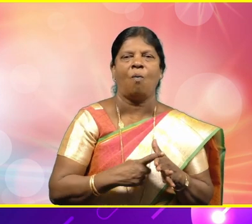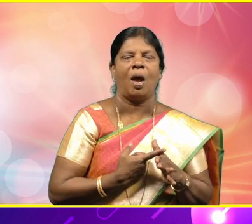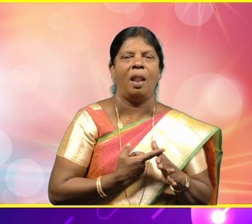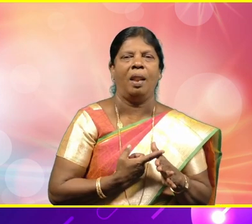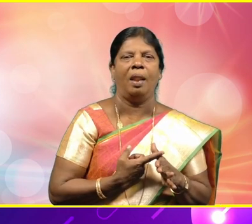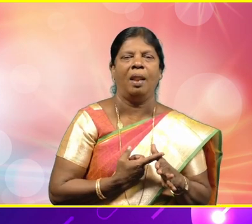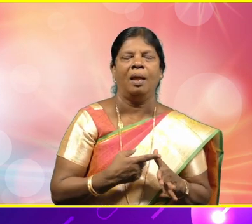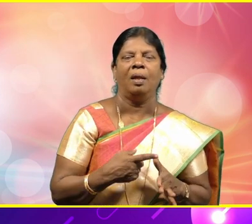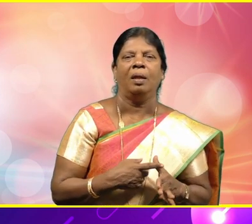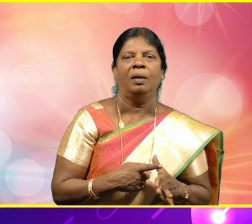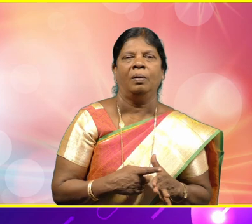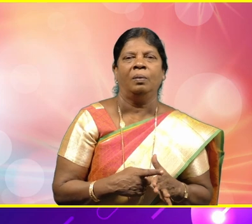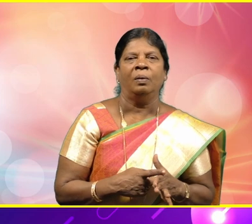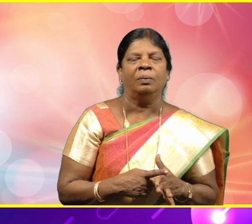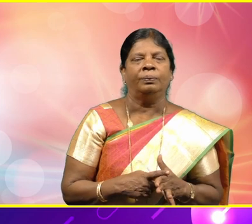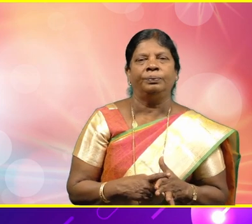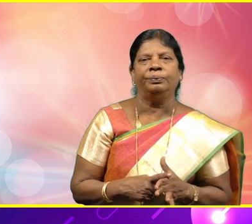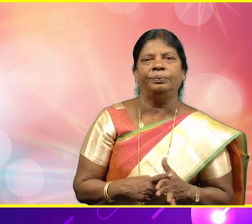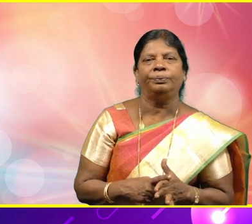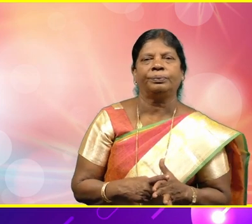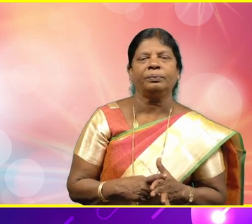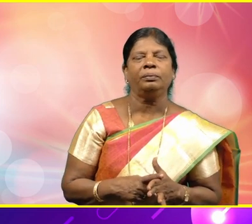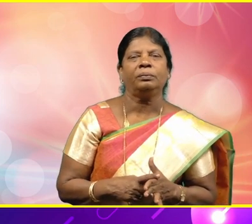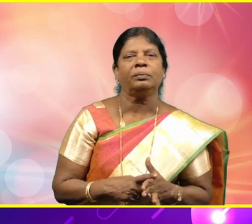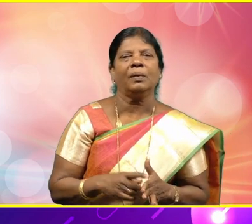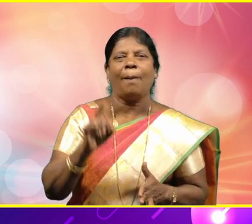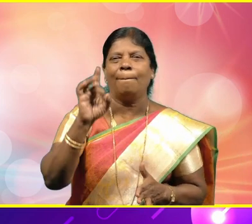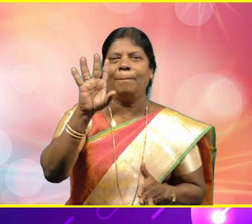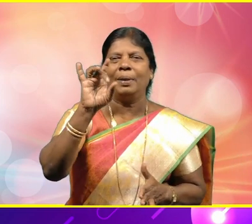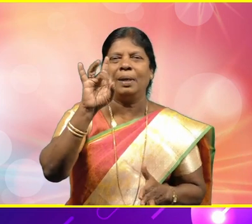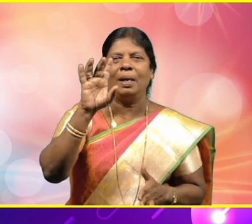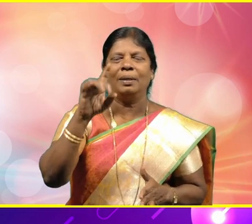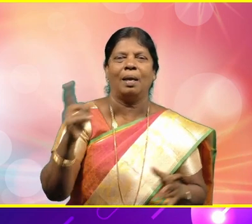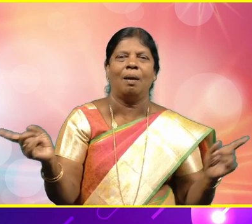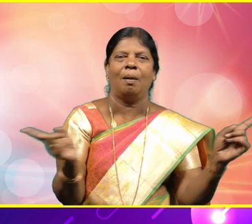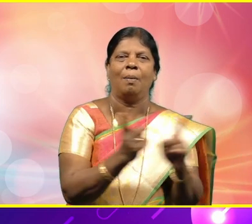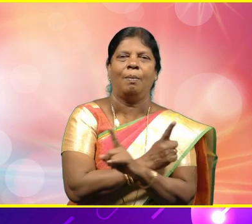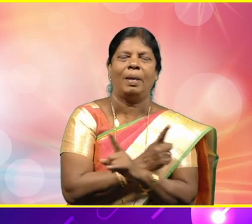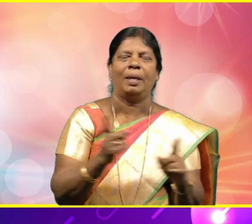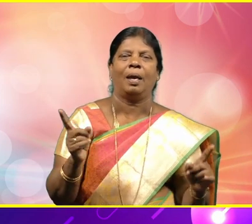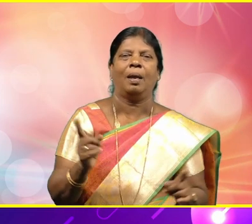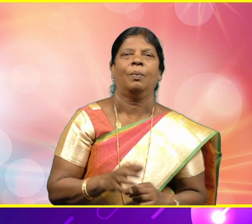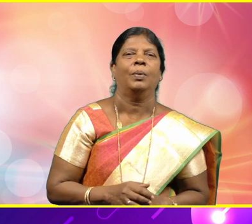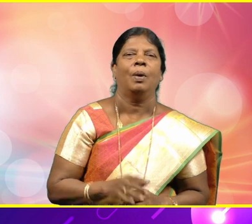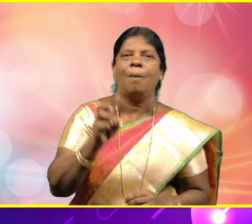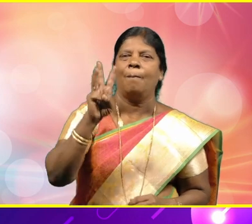யோவான் எழுதின சுவிசேஷ புத்தகத்தில் 15வது